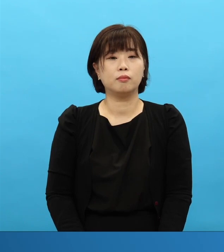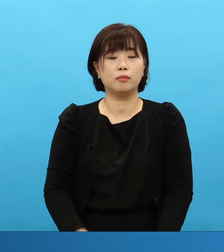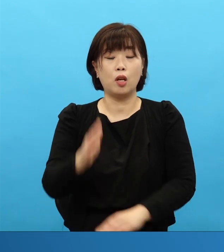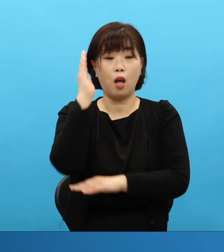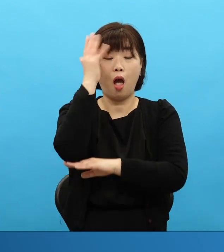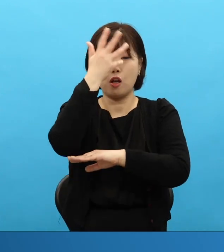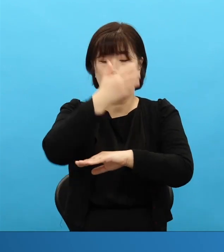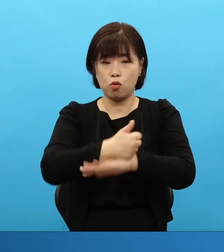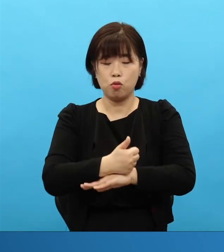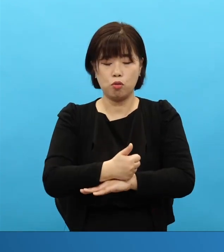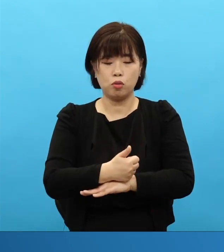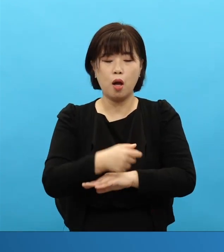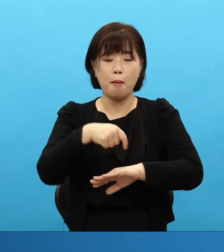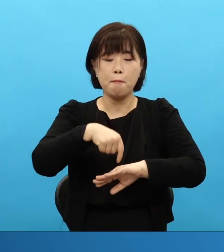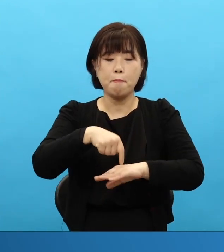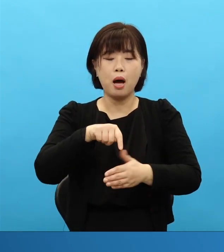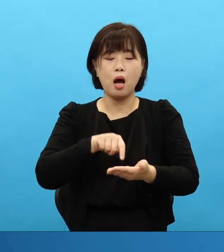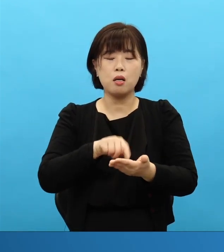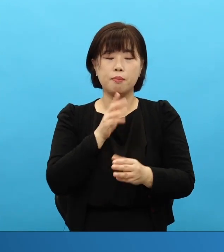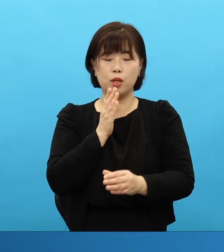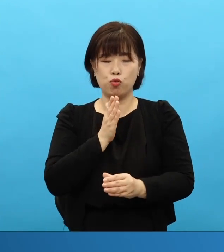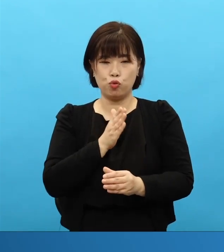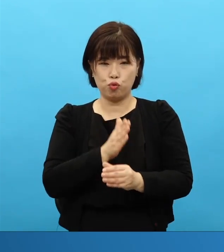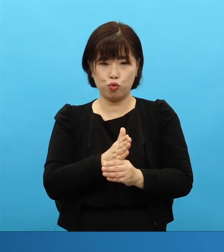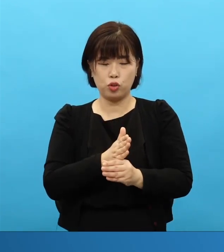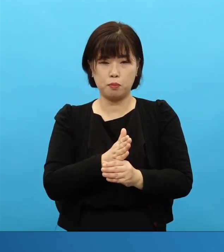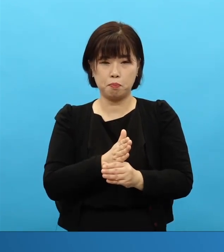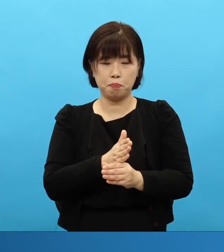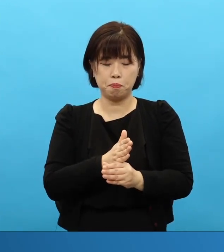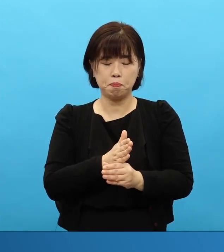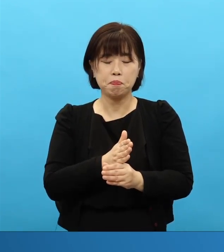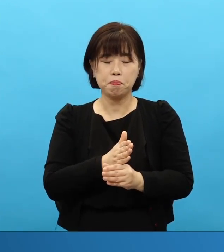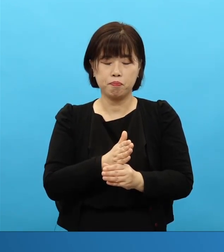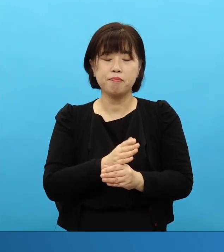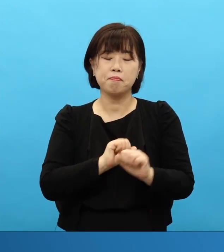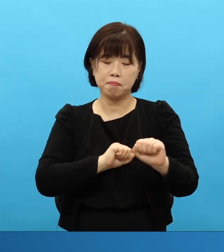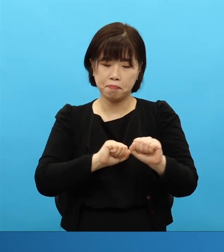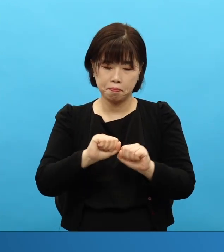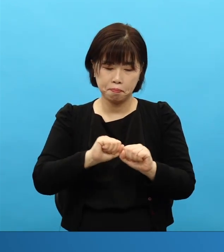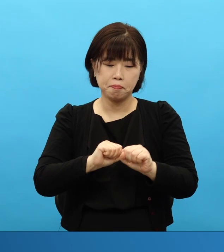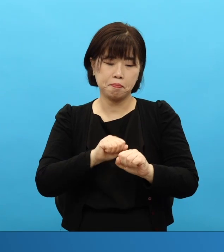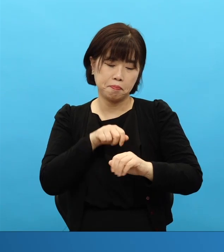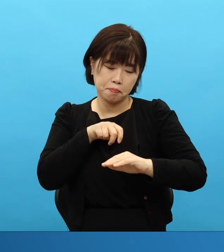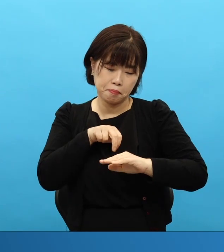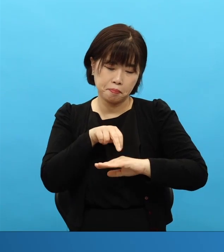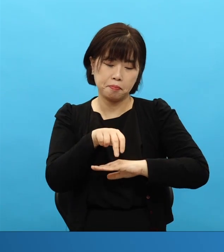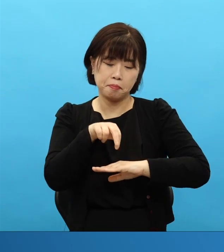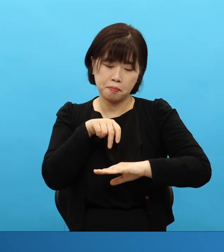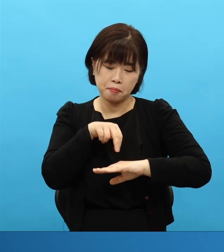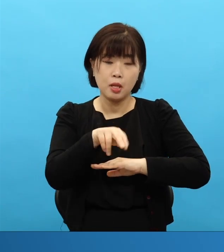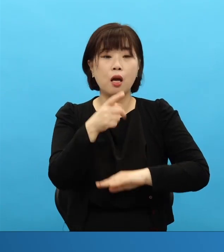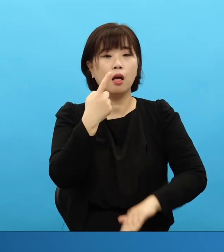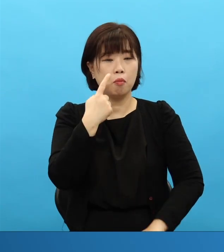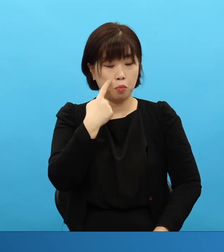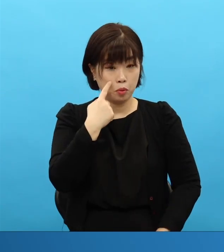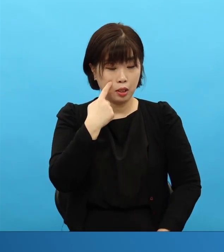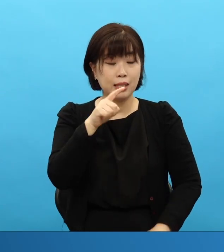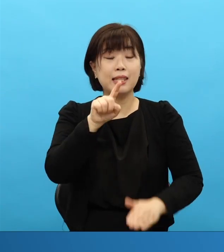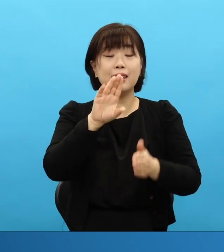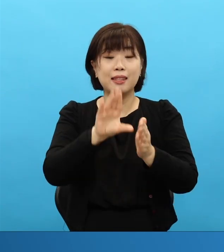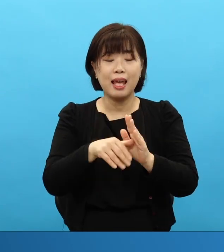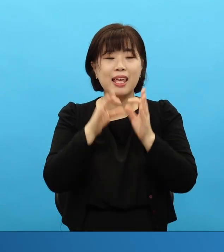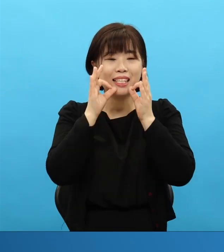중심을 가지고 그때부터 검토일 시대가 열리는 겁니다. And with your heart, that's when the 3-day weekend